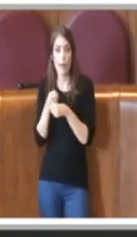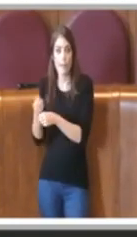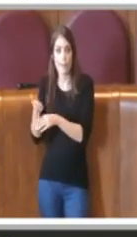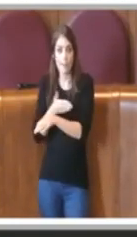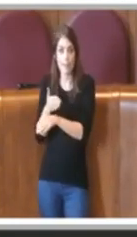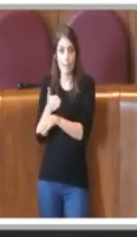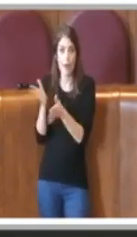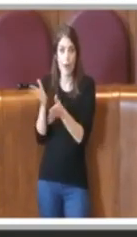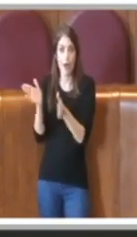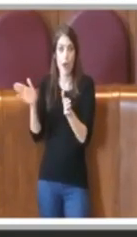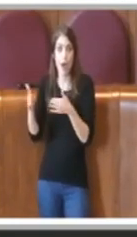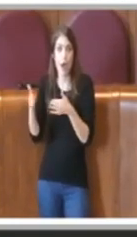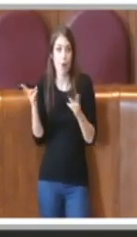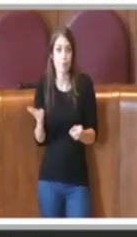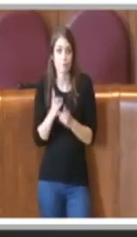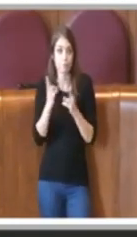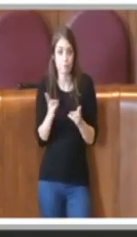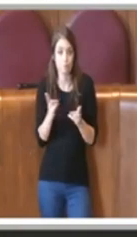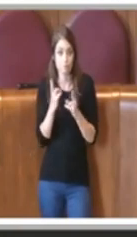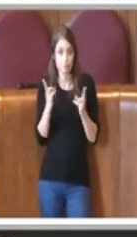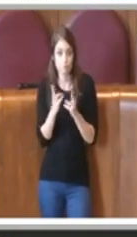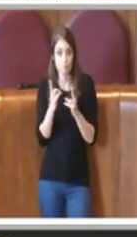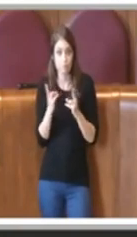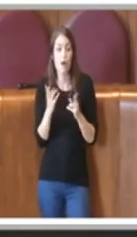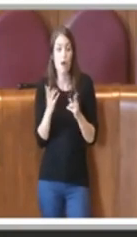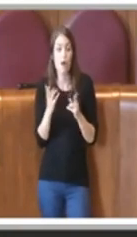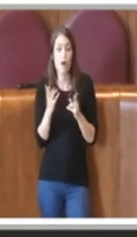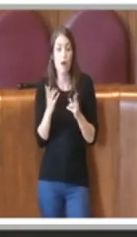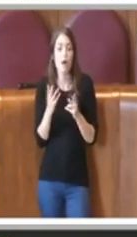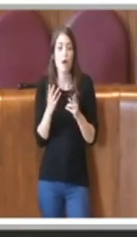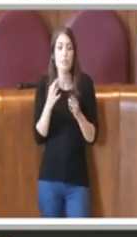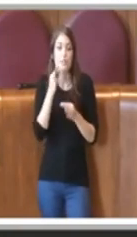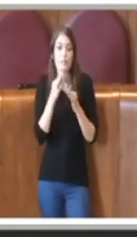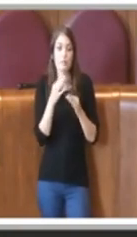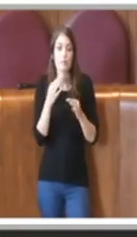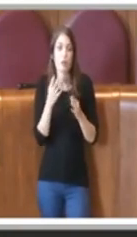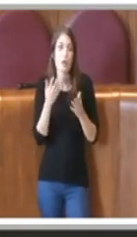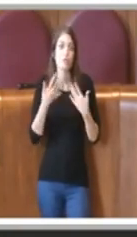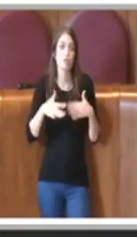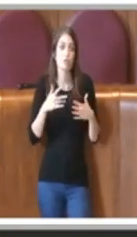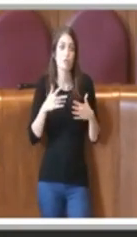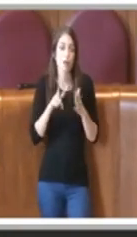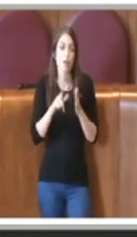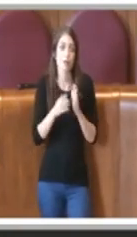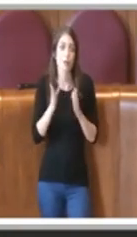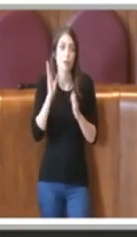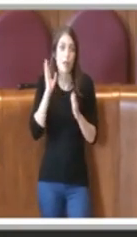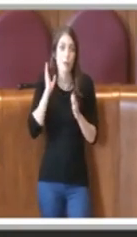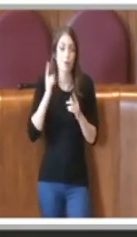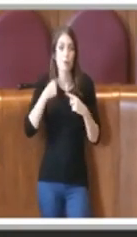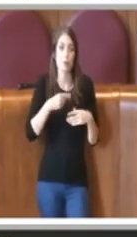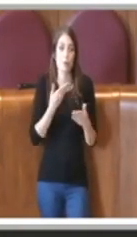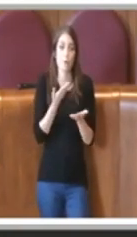in aula, quindi era già da un po' di tempo che di fatto la proposta era stata